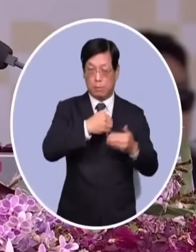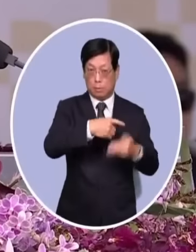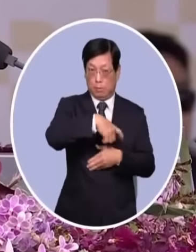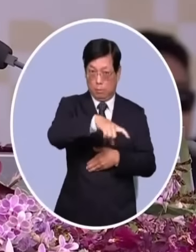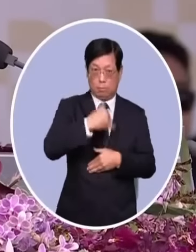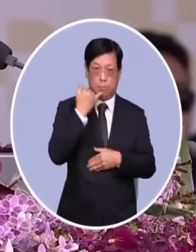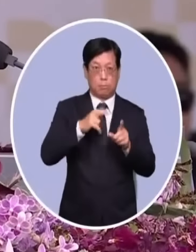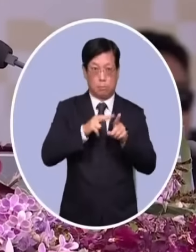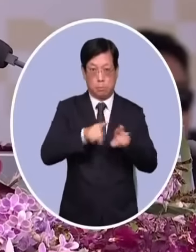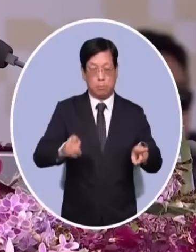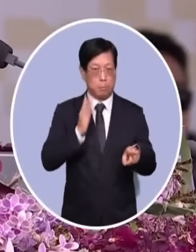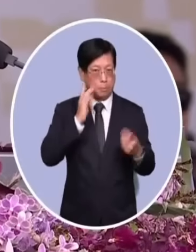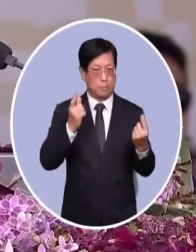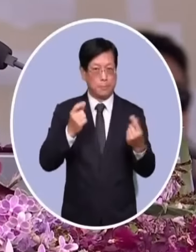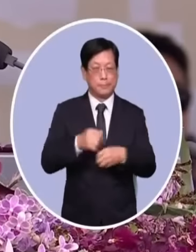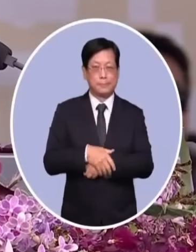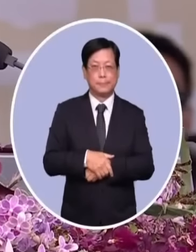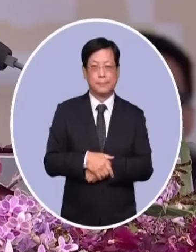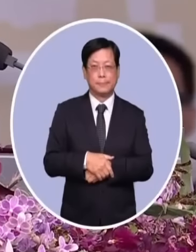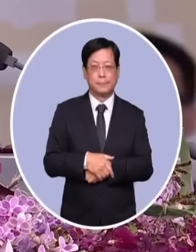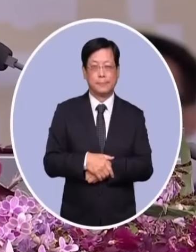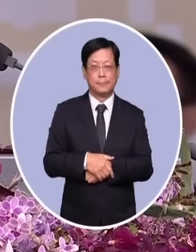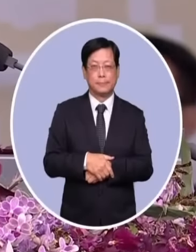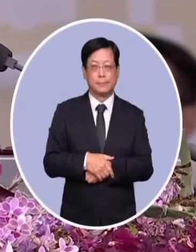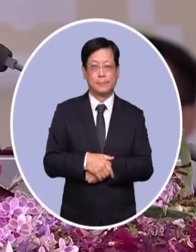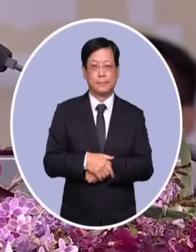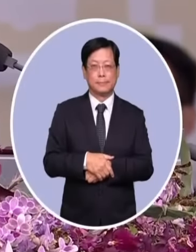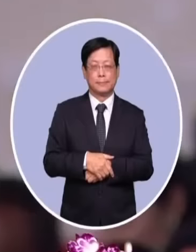和平稳定。